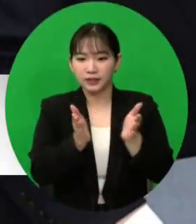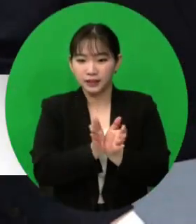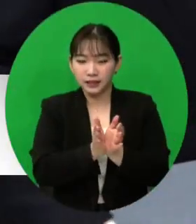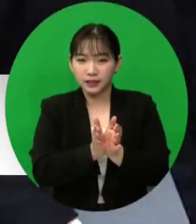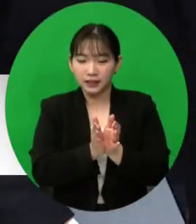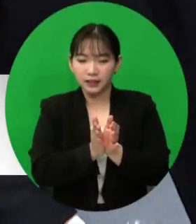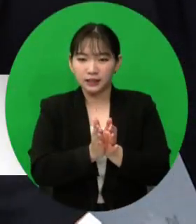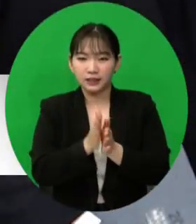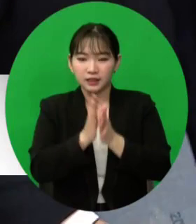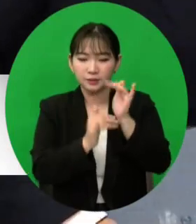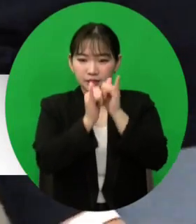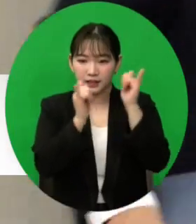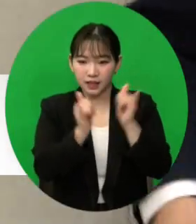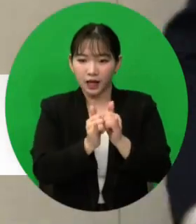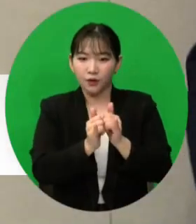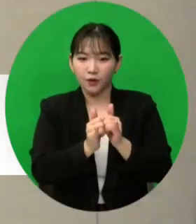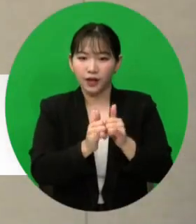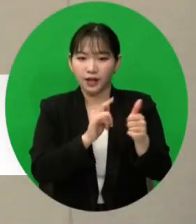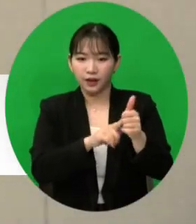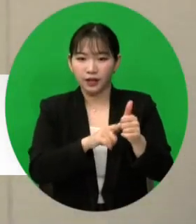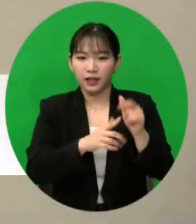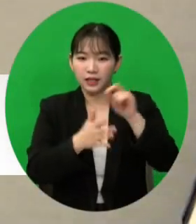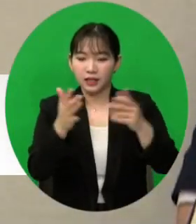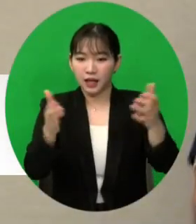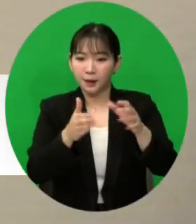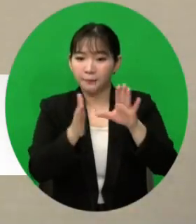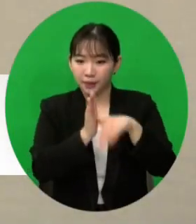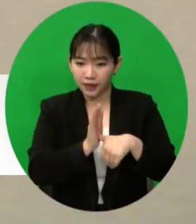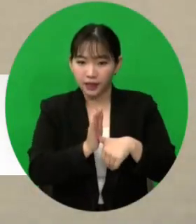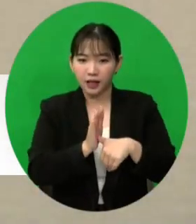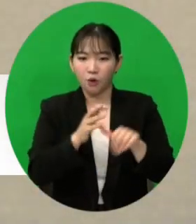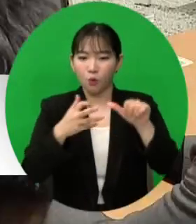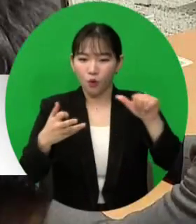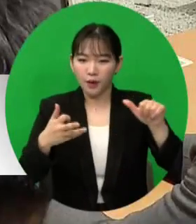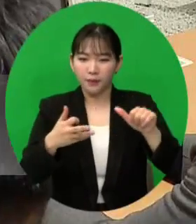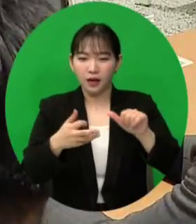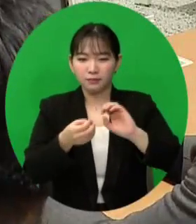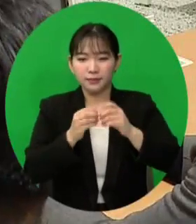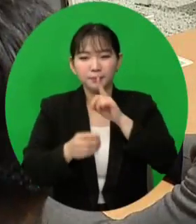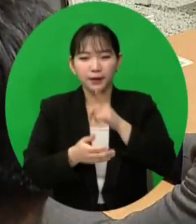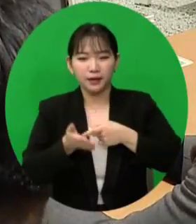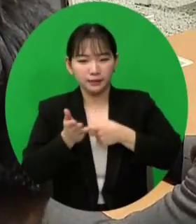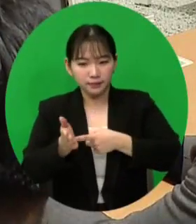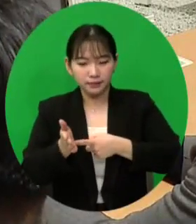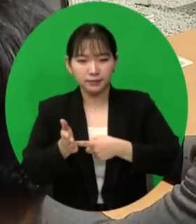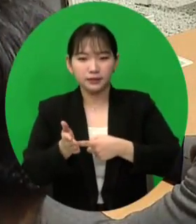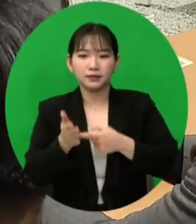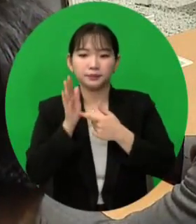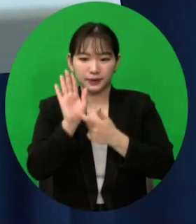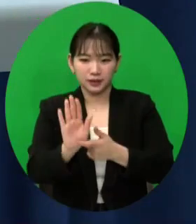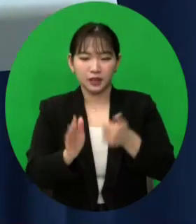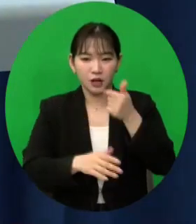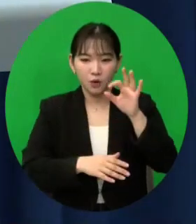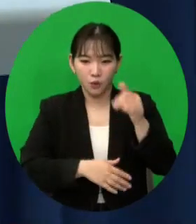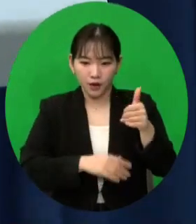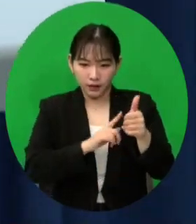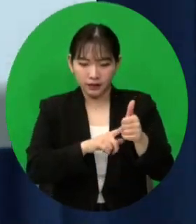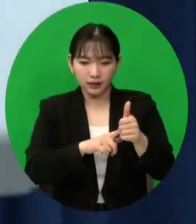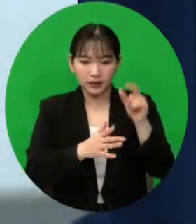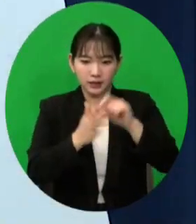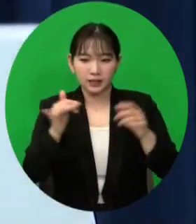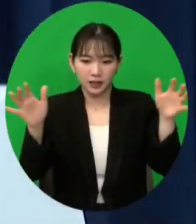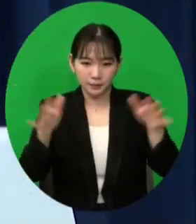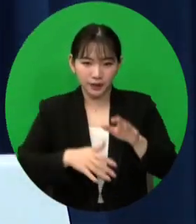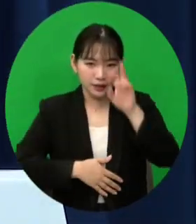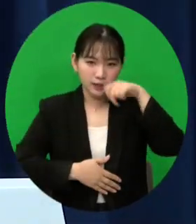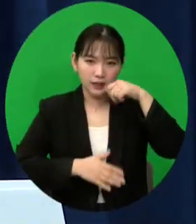수석이 기자들과 만난 자리에서 5.18 배후설을 제기한 사실이 드러났습니다. 황 수석은 출입 기자들과 가진